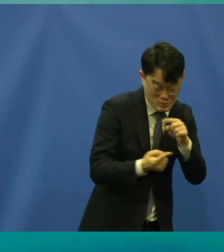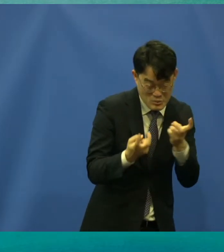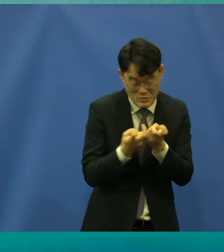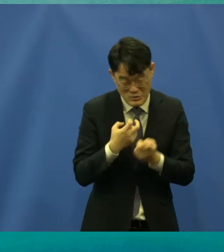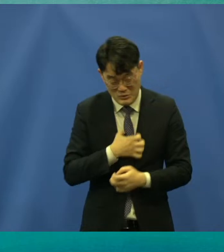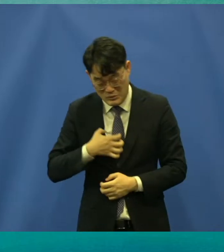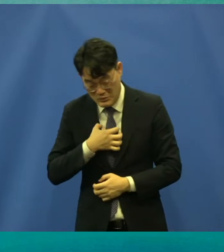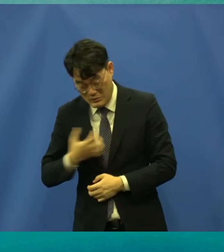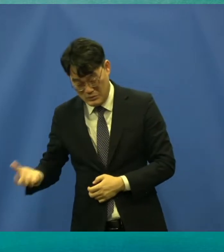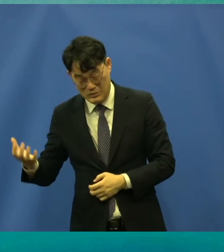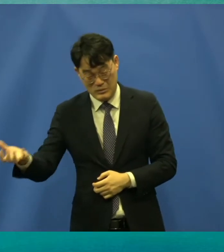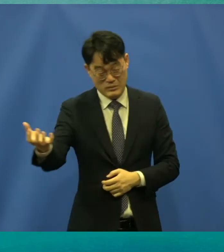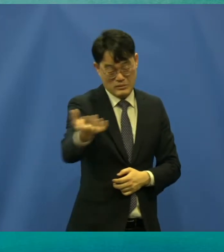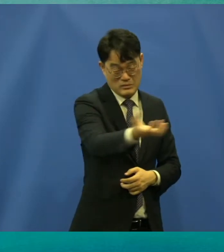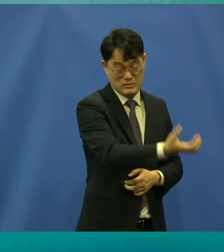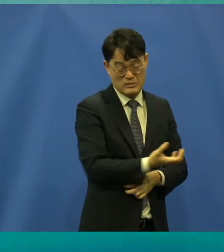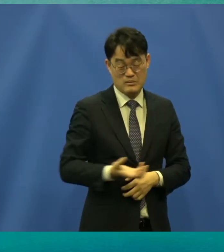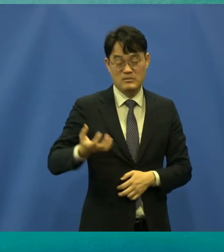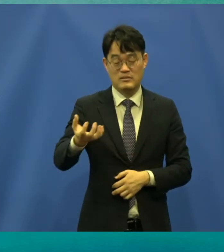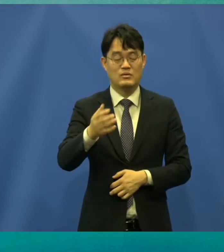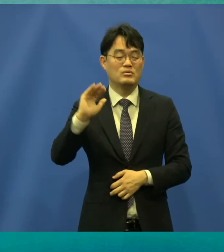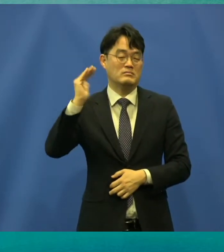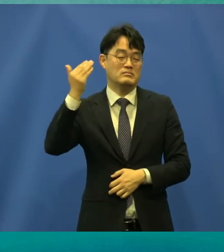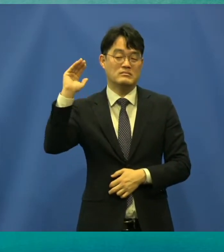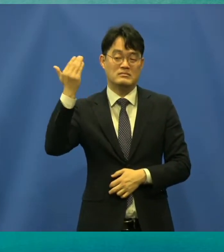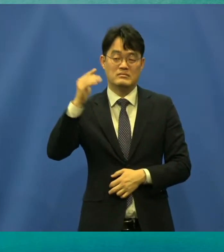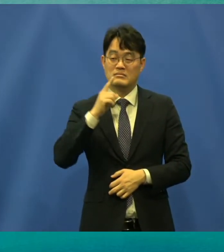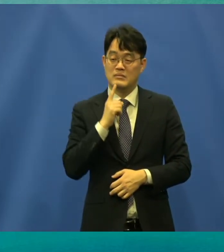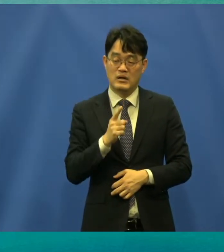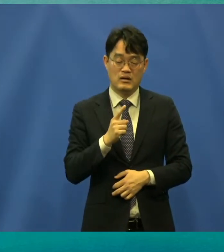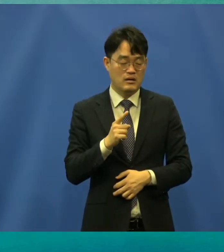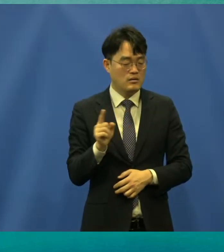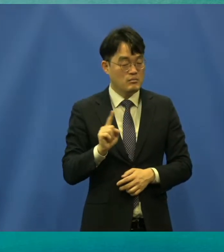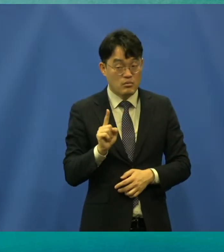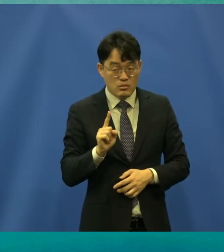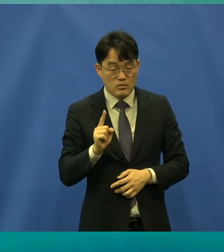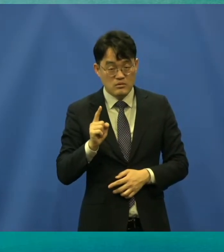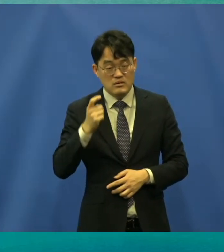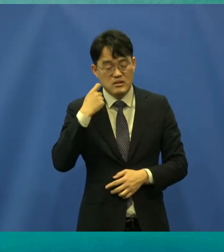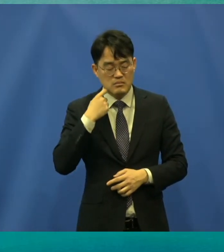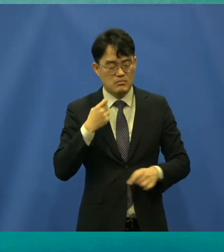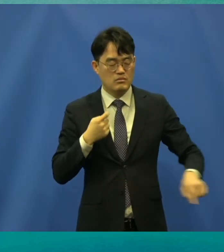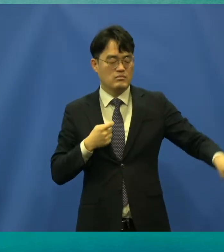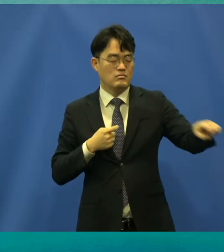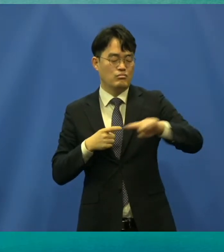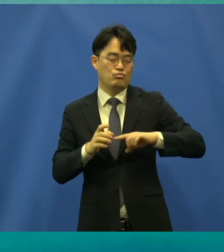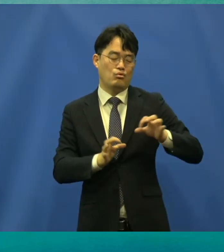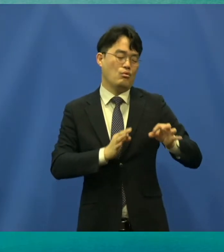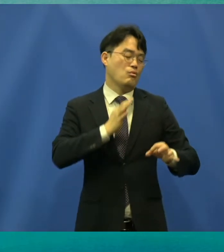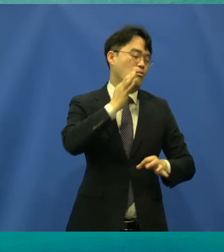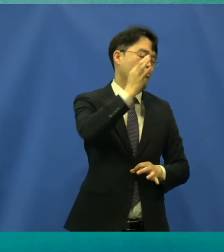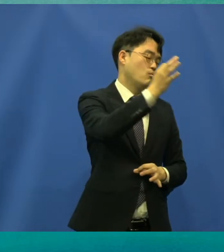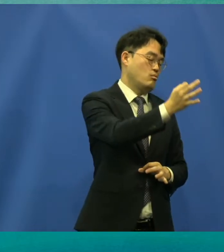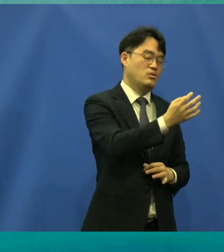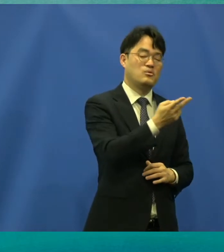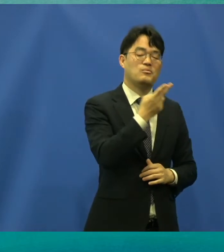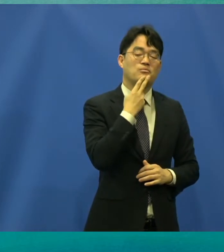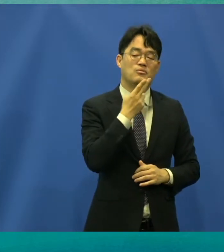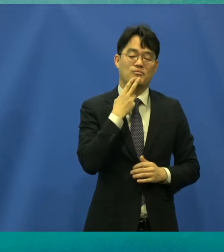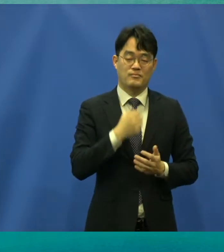여러분, 우리는 영원한 것을 붙잡아야 합니다. 전능자의 그늘로 알려진 짐 엘리엇의